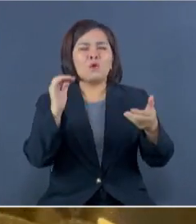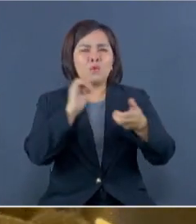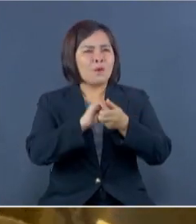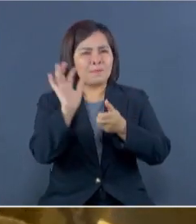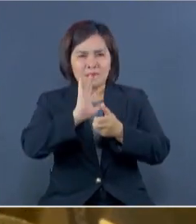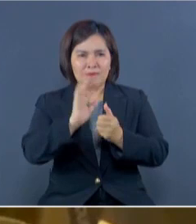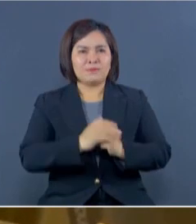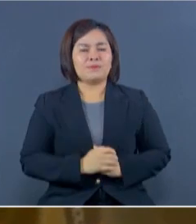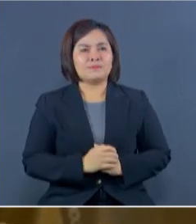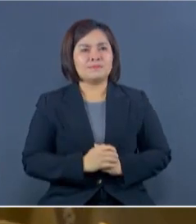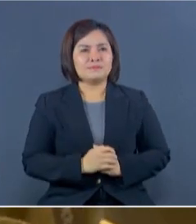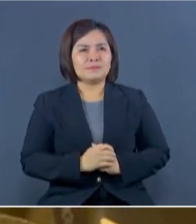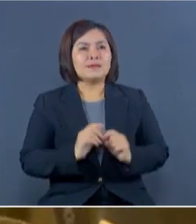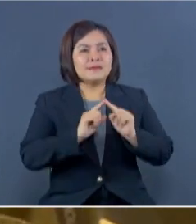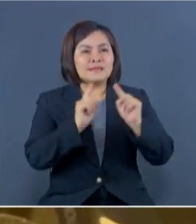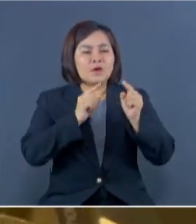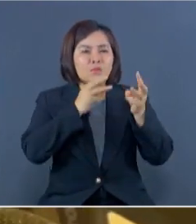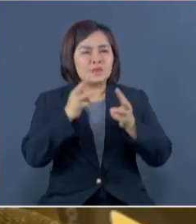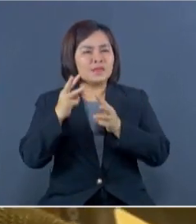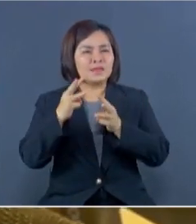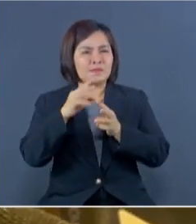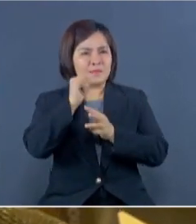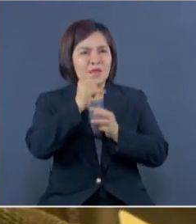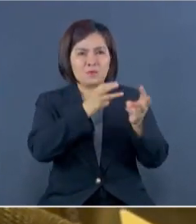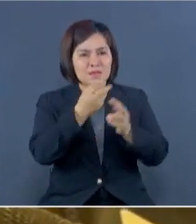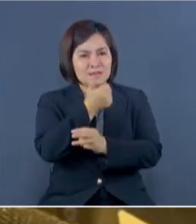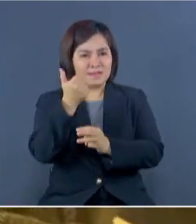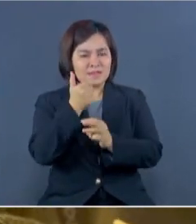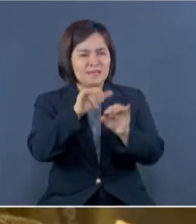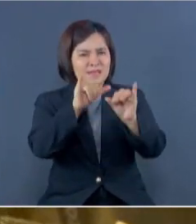ทั้งชาติ แต่ว่าจะเป็นเรื่องเงื่อนไขอย่างอื่นหรือเปล่าเนี่ยอันนี้ไม่